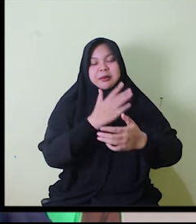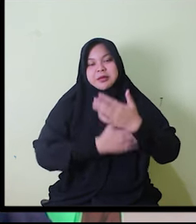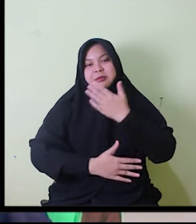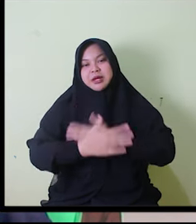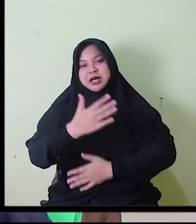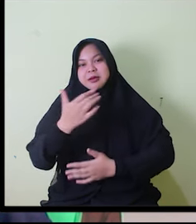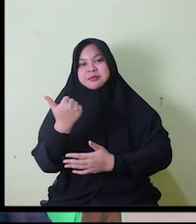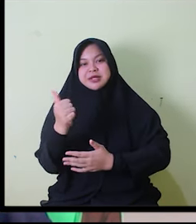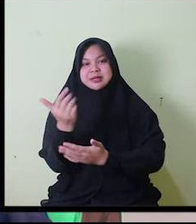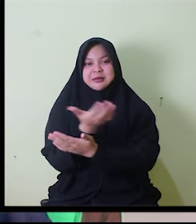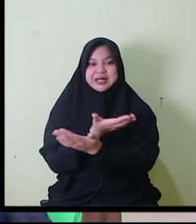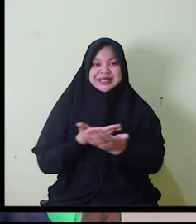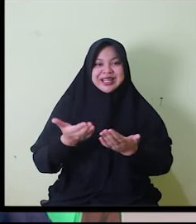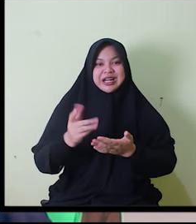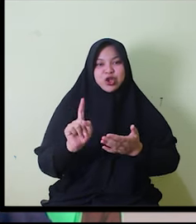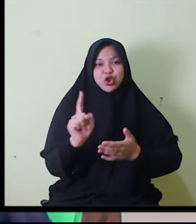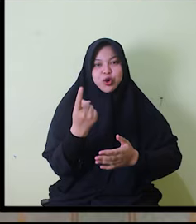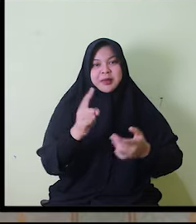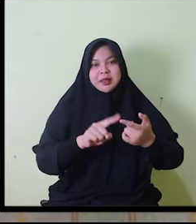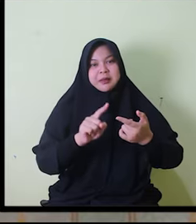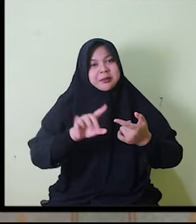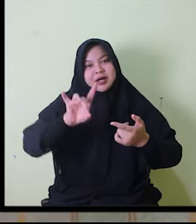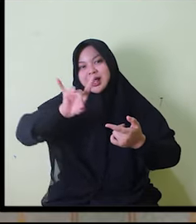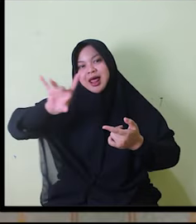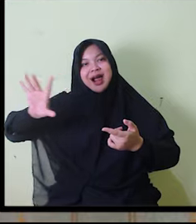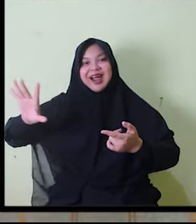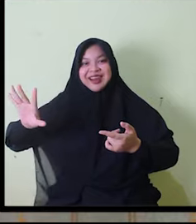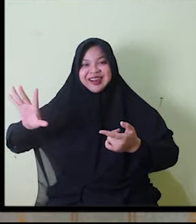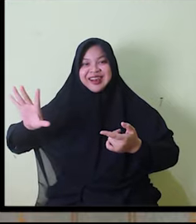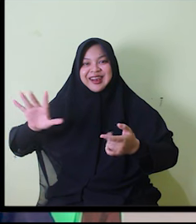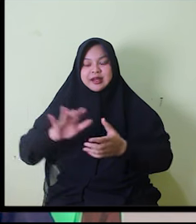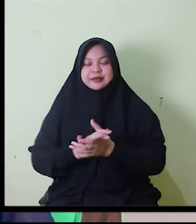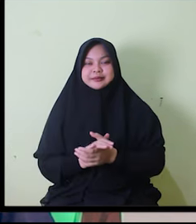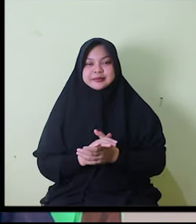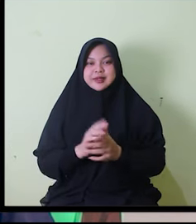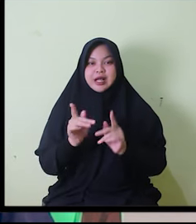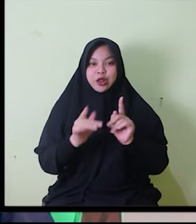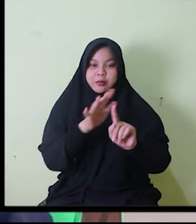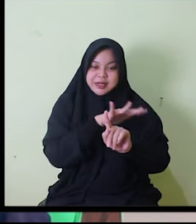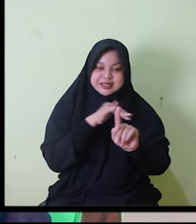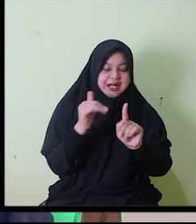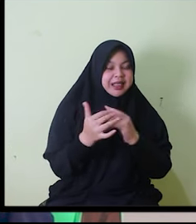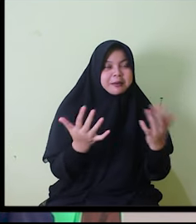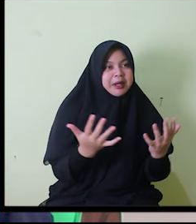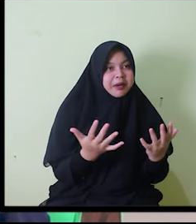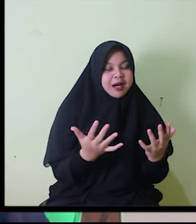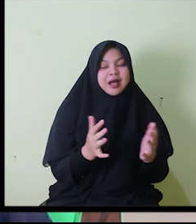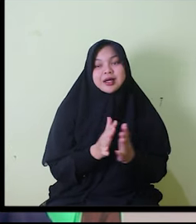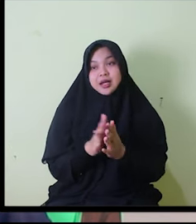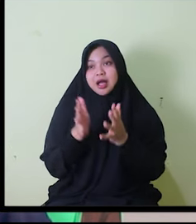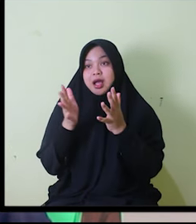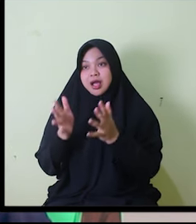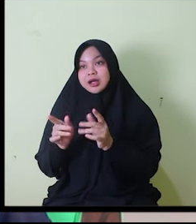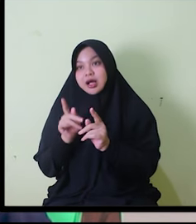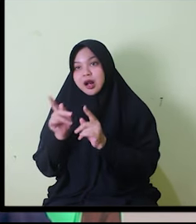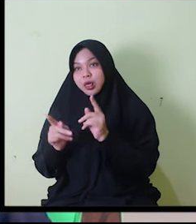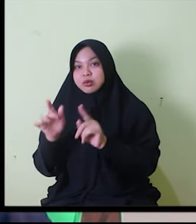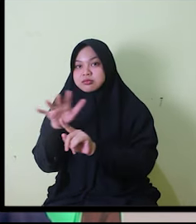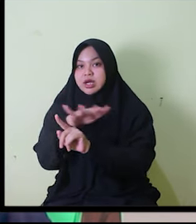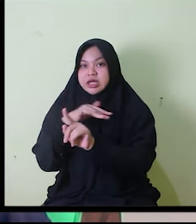berinteraksi terutama dengan teman-teman yang lainnya Mbak Lul Iya untuk masyarakatnya nah khusus masyarakat ini ya yang tadinya itu mereka itu